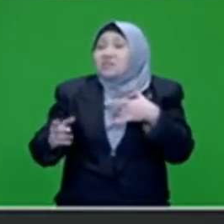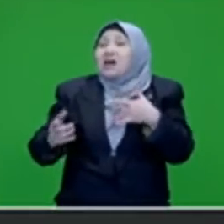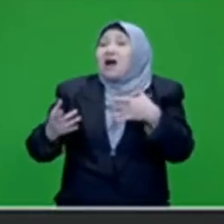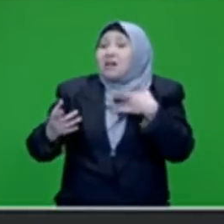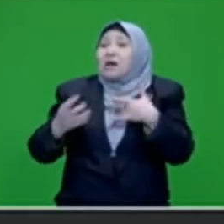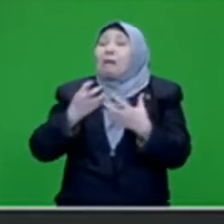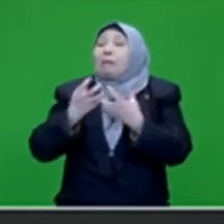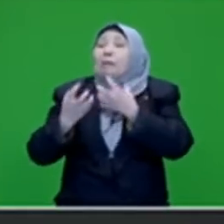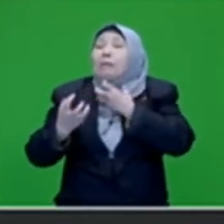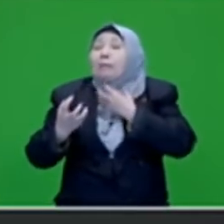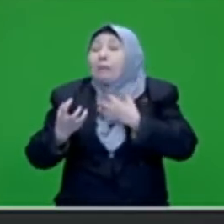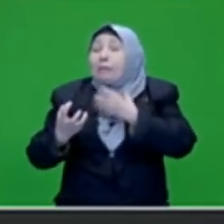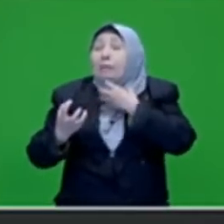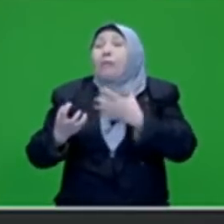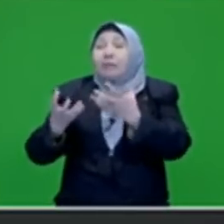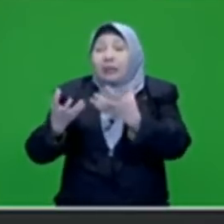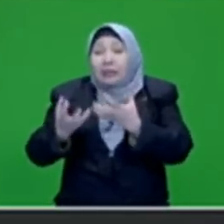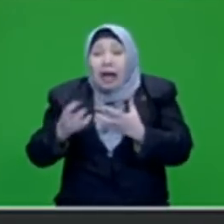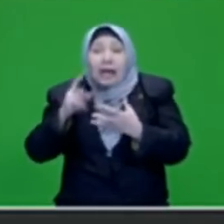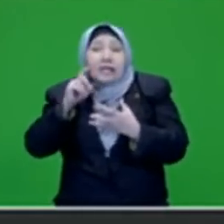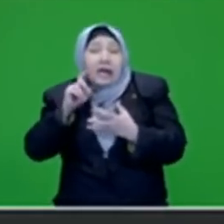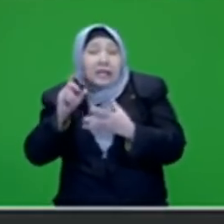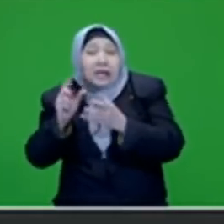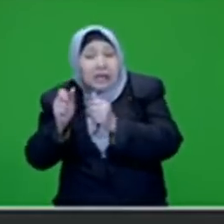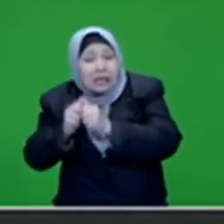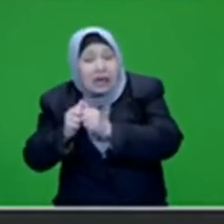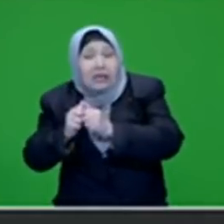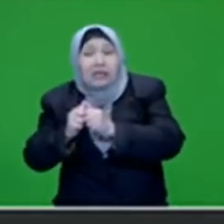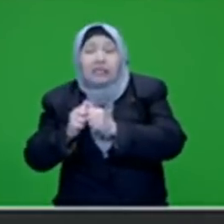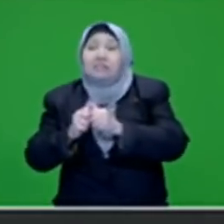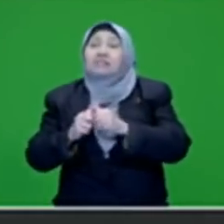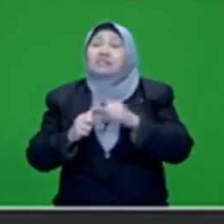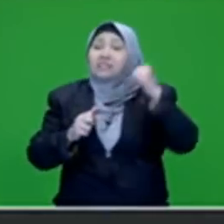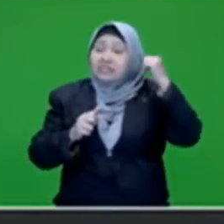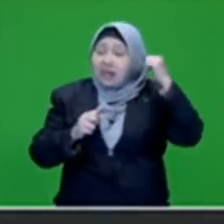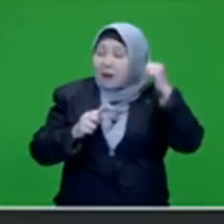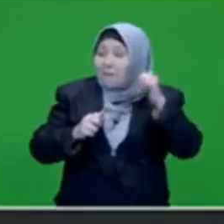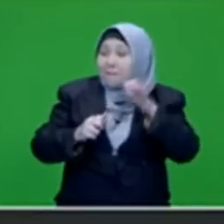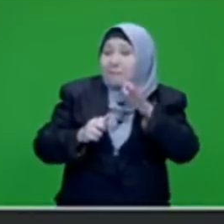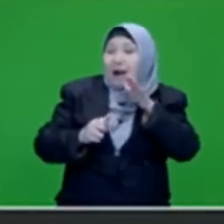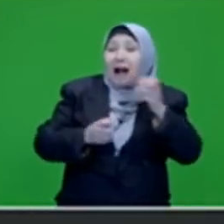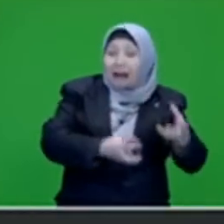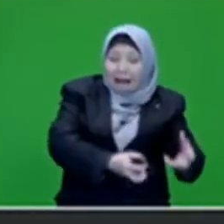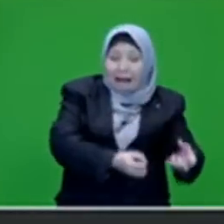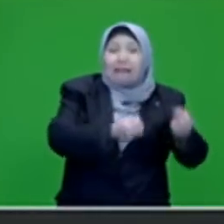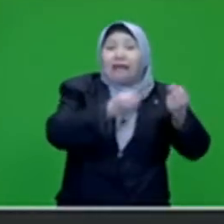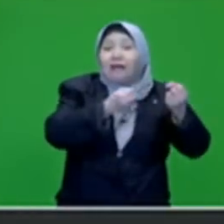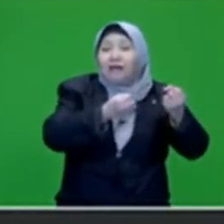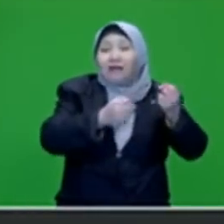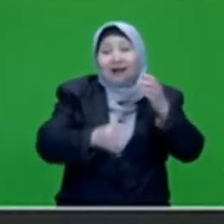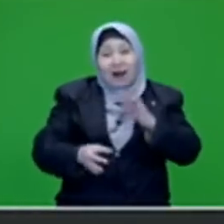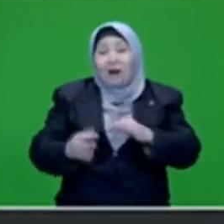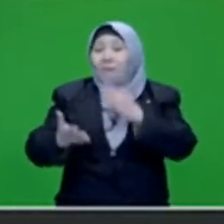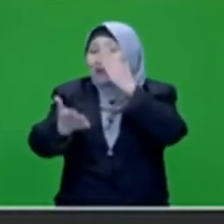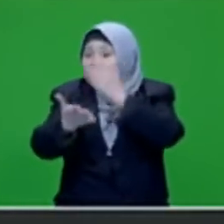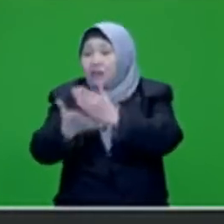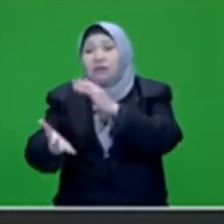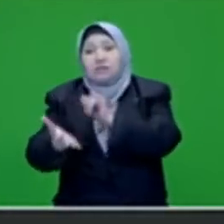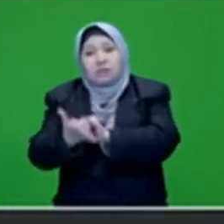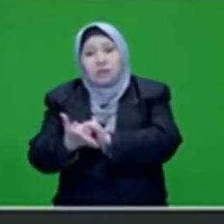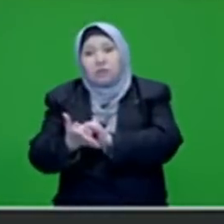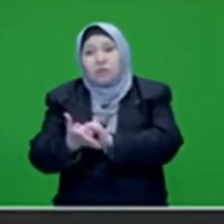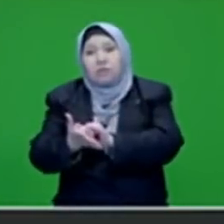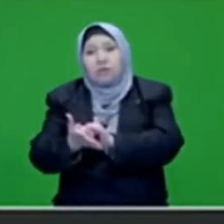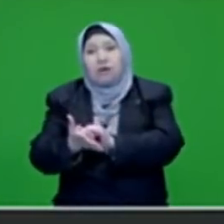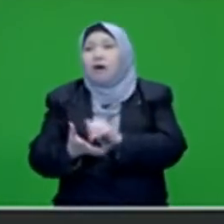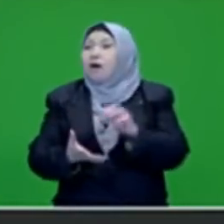tadi. Cuba lihat, walaqad hammat bi wa hamma biha. Kalau ada orang berhenti kat situ, wasak makna.